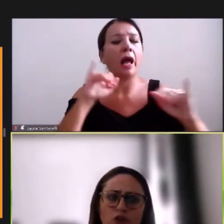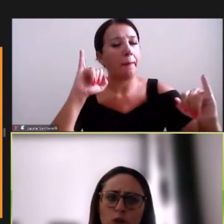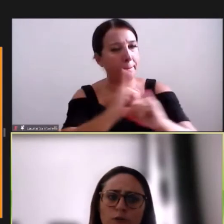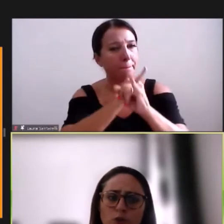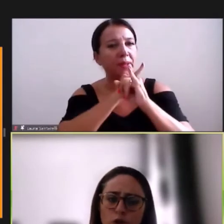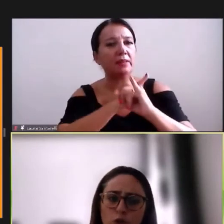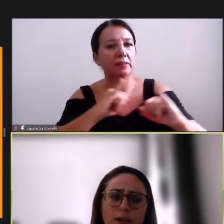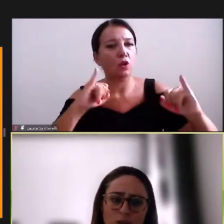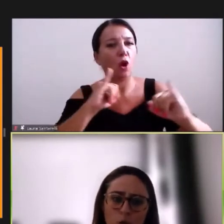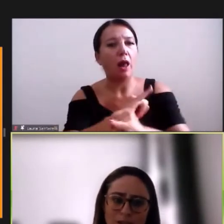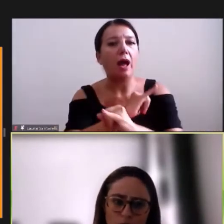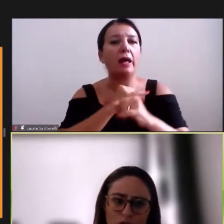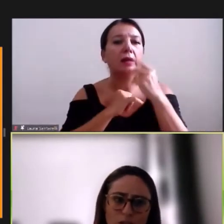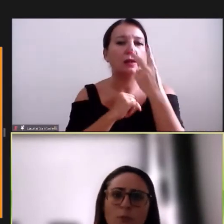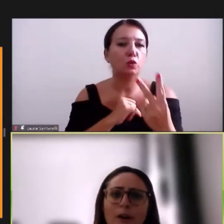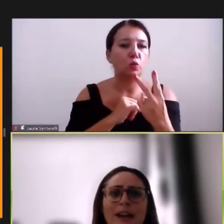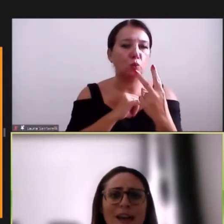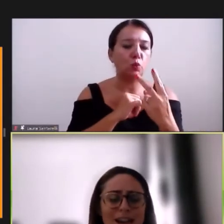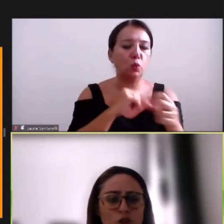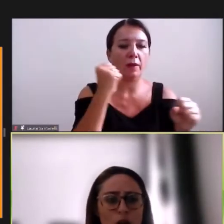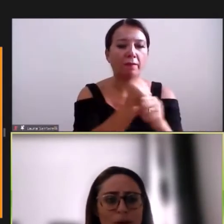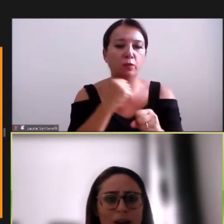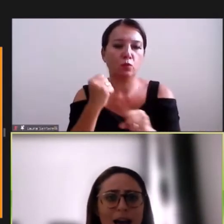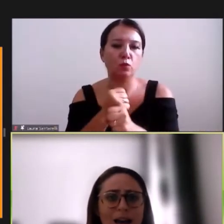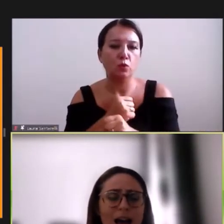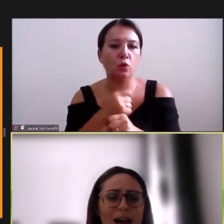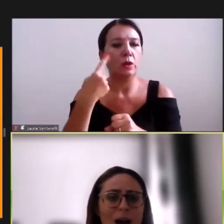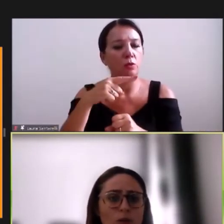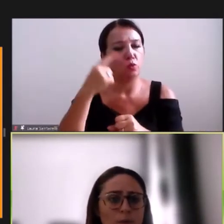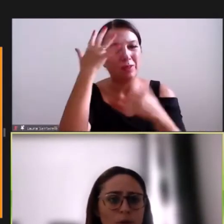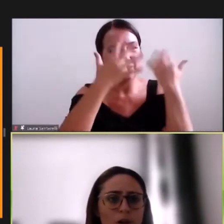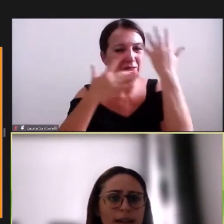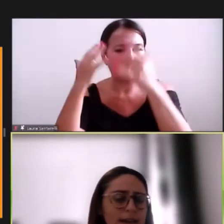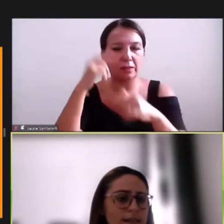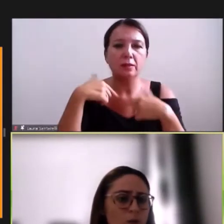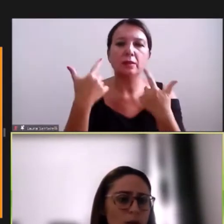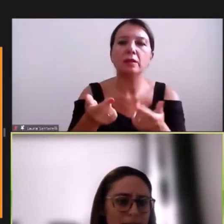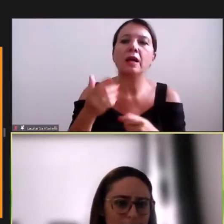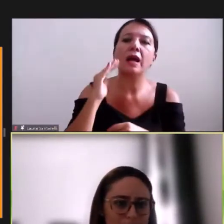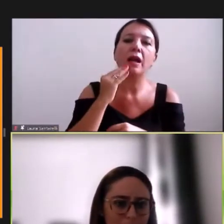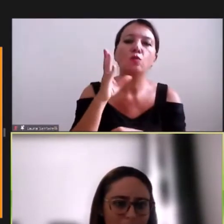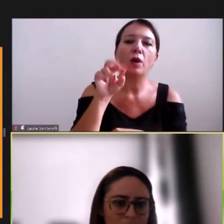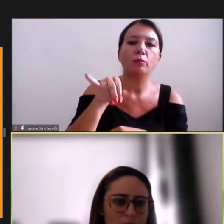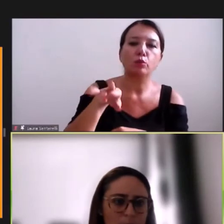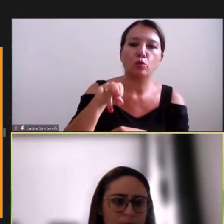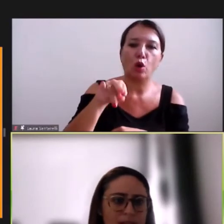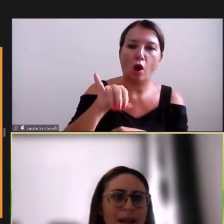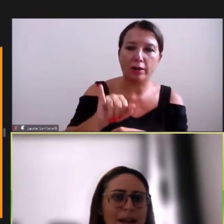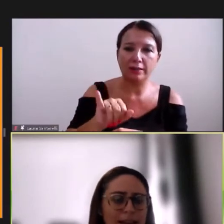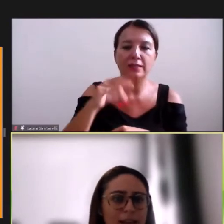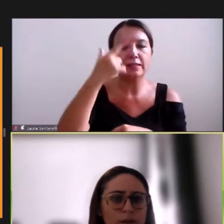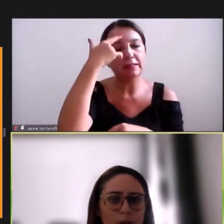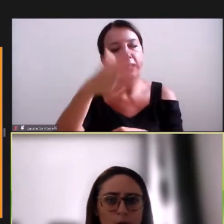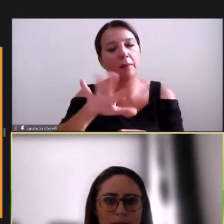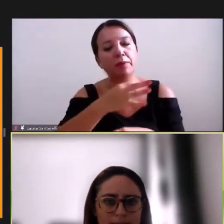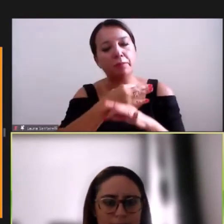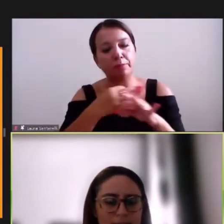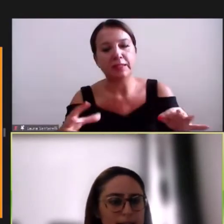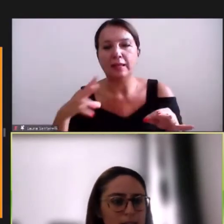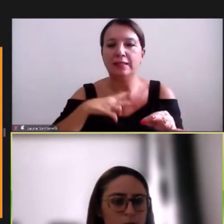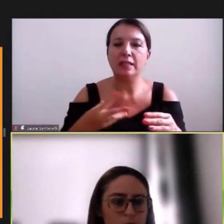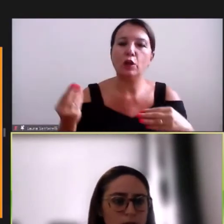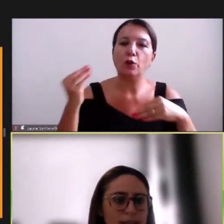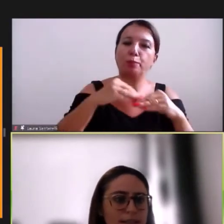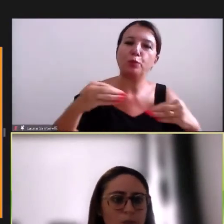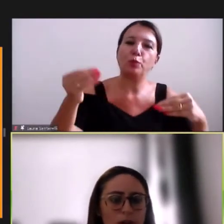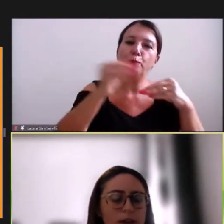potrebbe svolgere due funzioni e su queste suggestioni poi lascio la parola a Claudia Brunori che sicuramente saprà arricchire ulteriormente